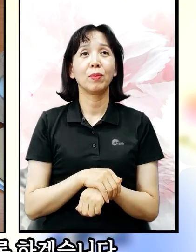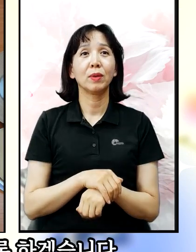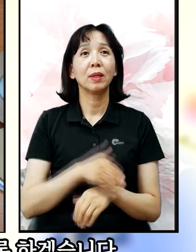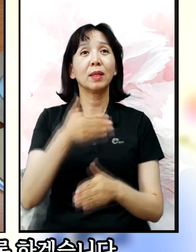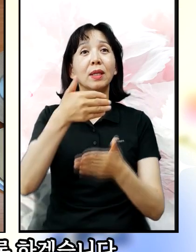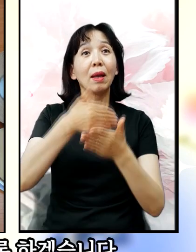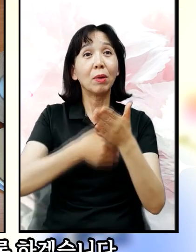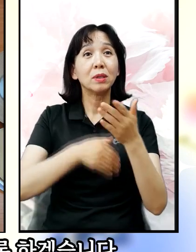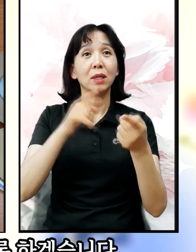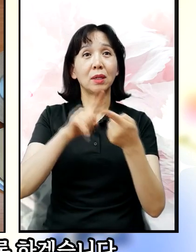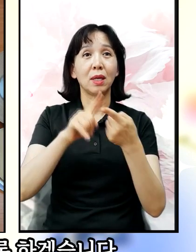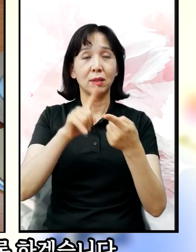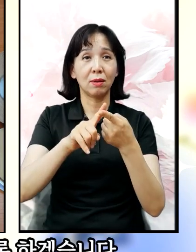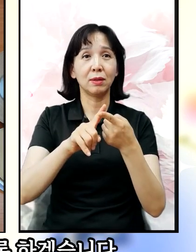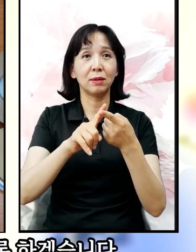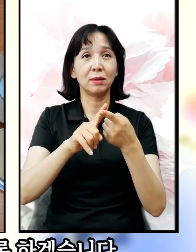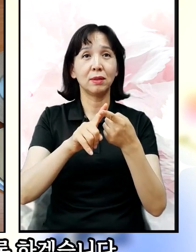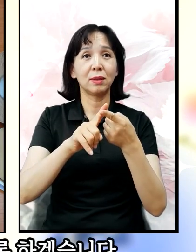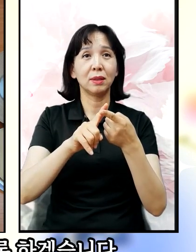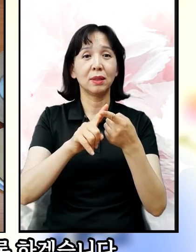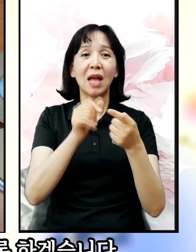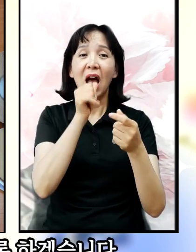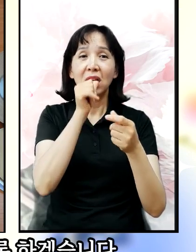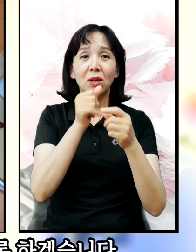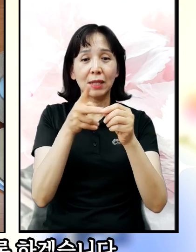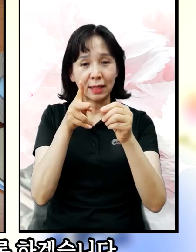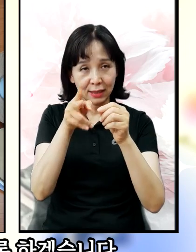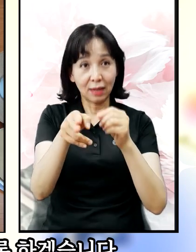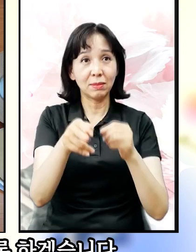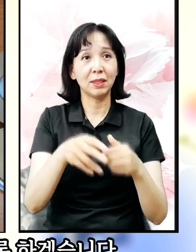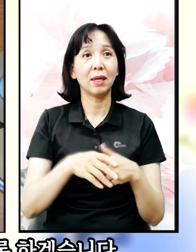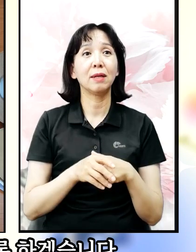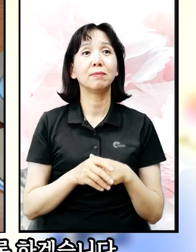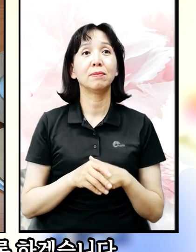자, 여기 나머지 부분 철사는 잘라주도록 하겠습니다.